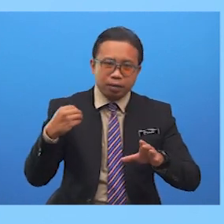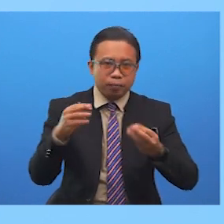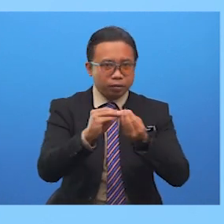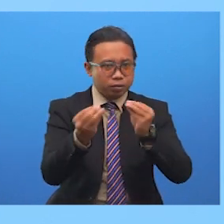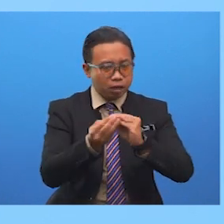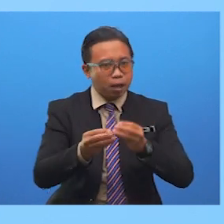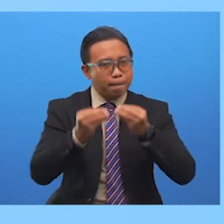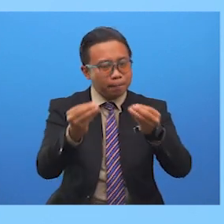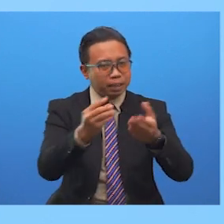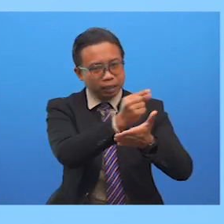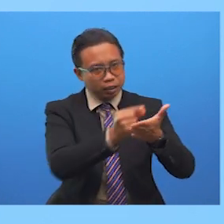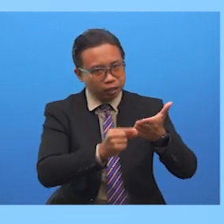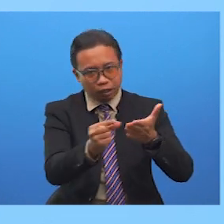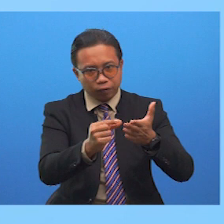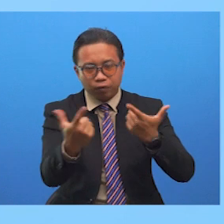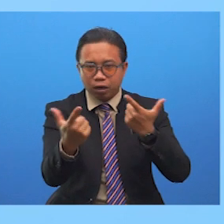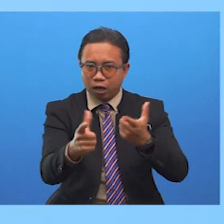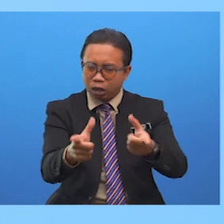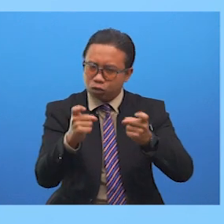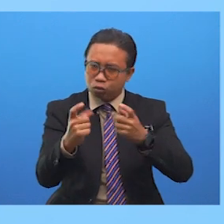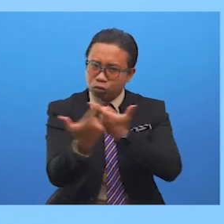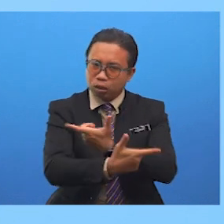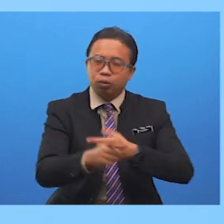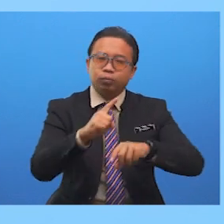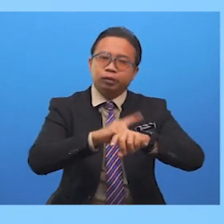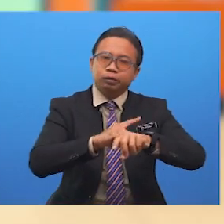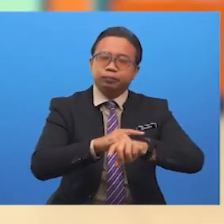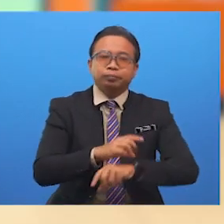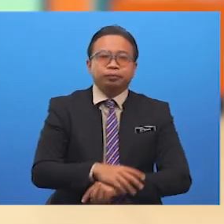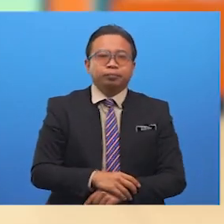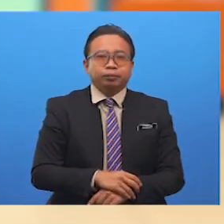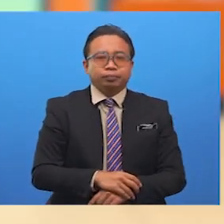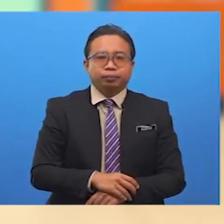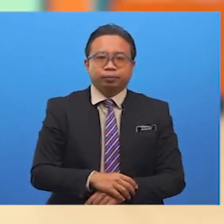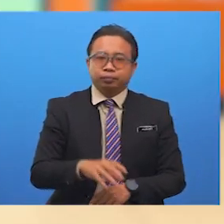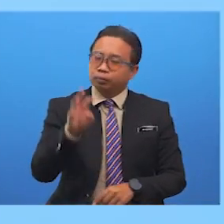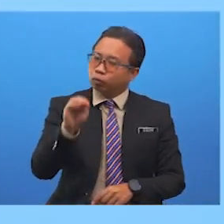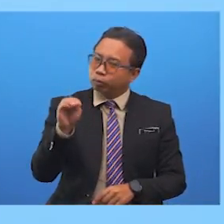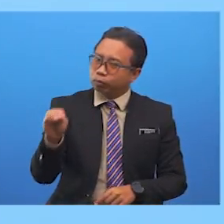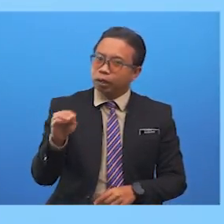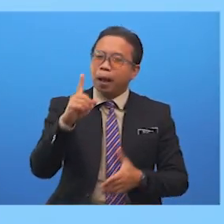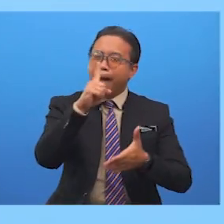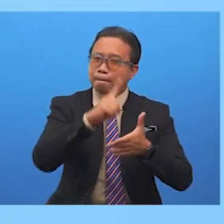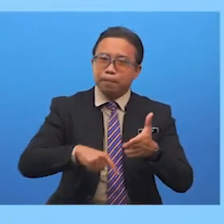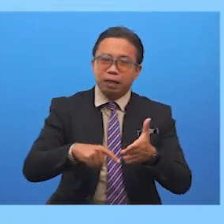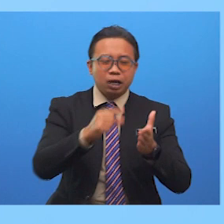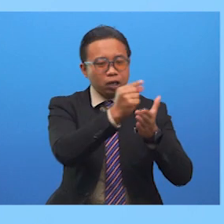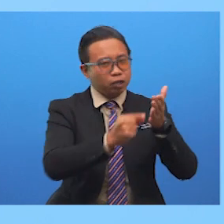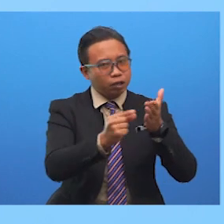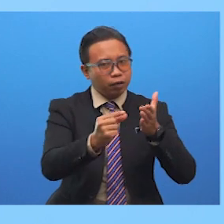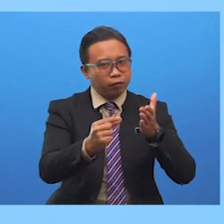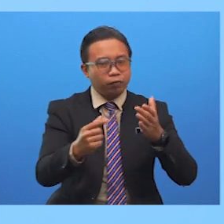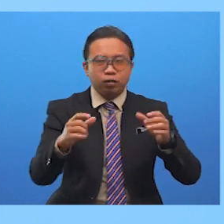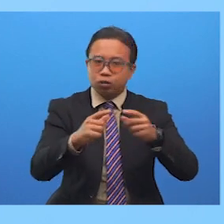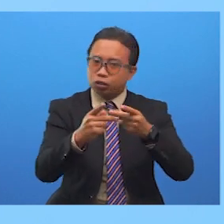masalah bagi graph laju melawan masa murid-murid apakah itu brush jarak